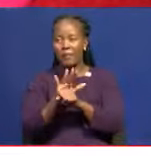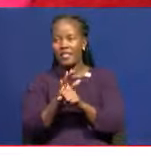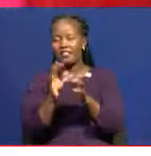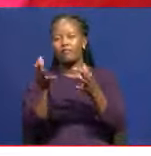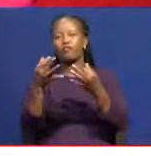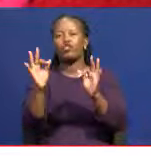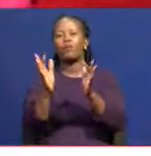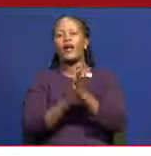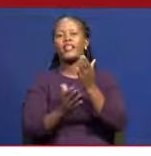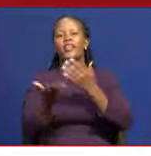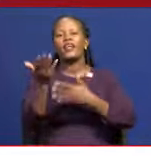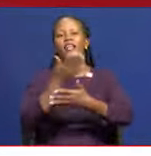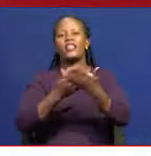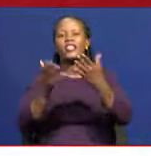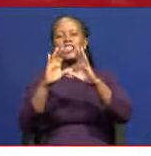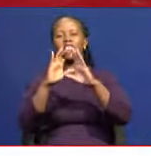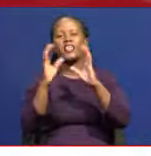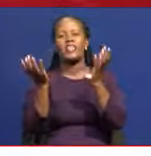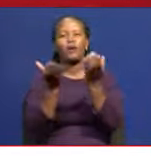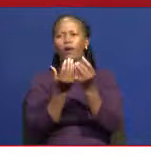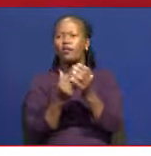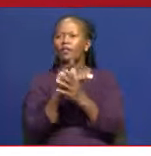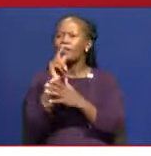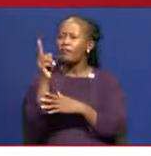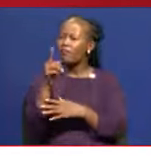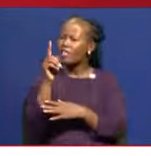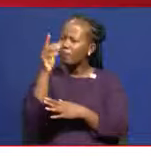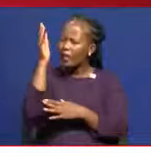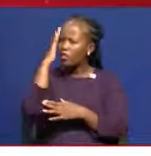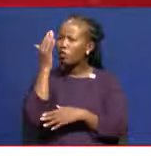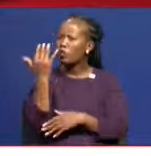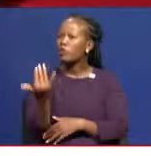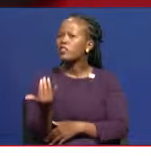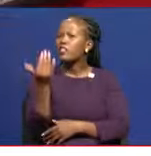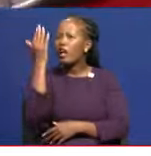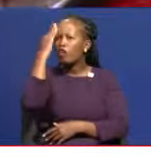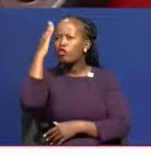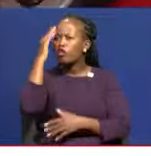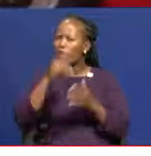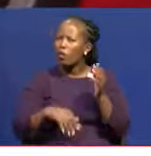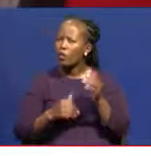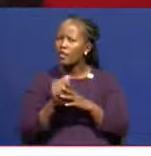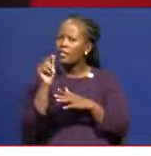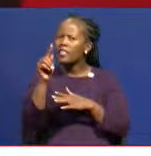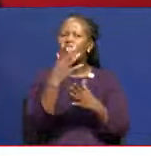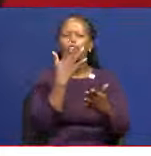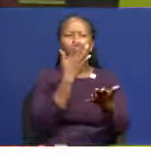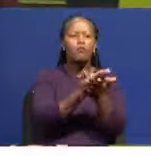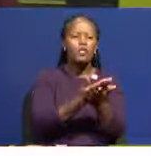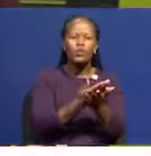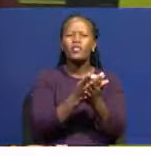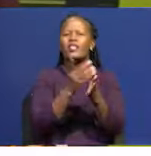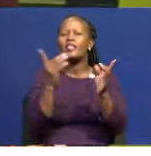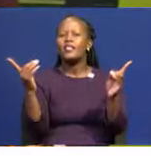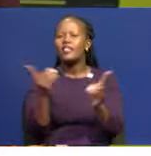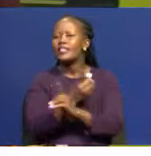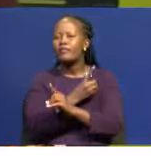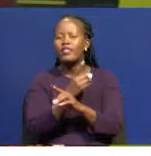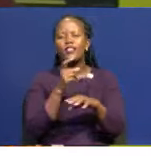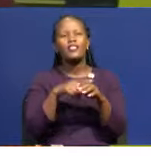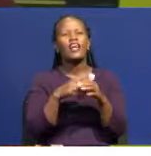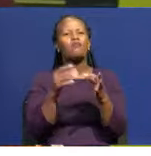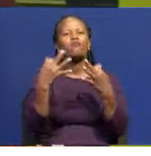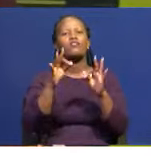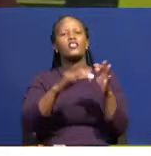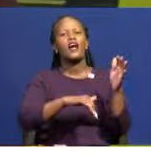huru. Ni vizuri kwanza ujue ni nini anajua. Hapa ako gerezani na pale nje. Tofauti anaona kama